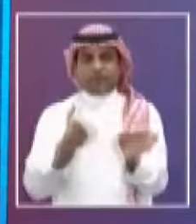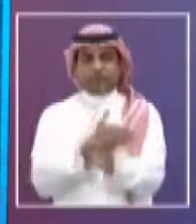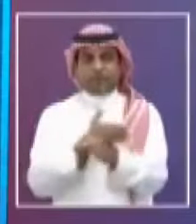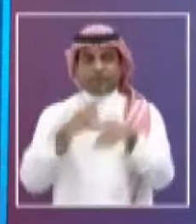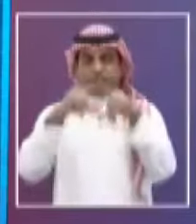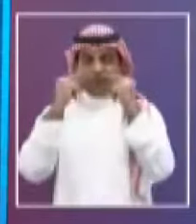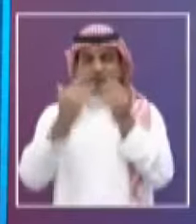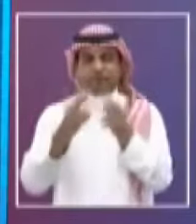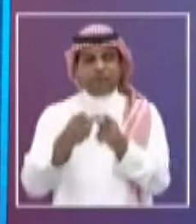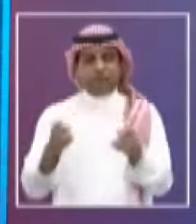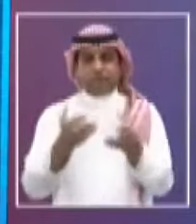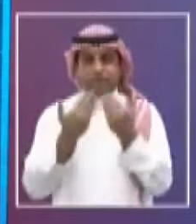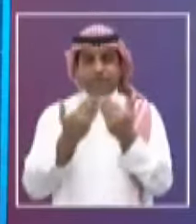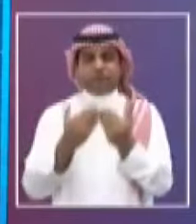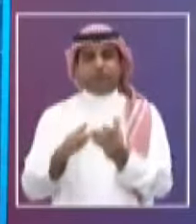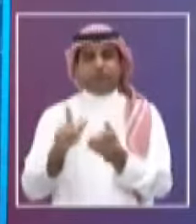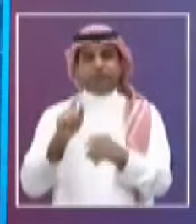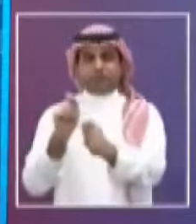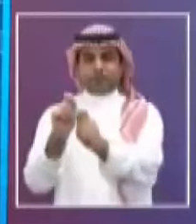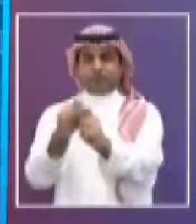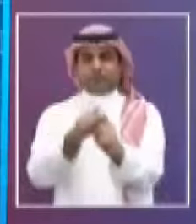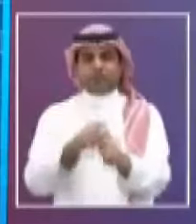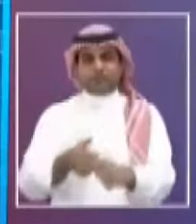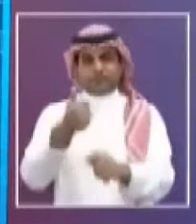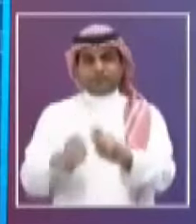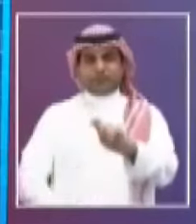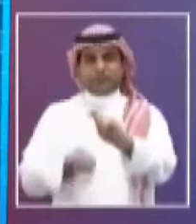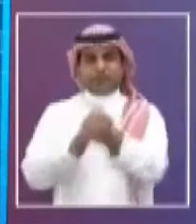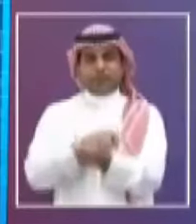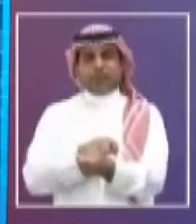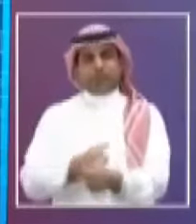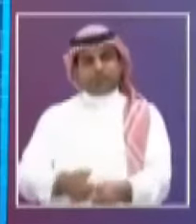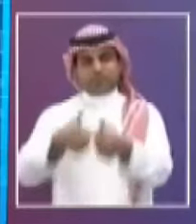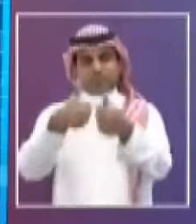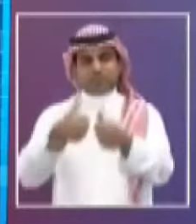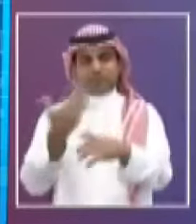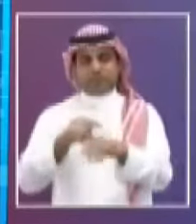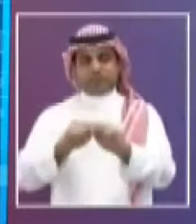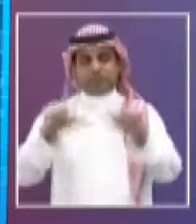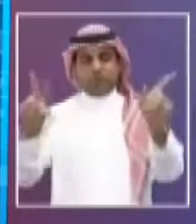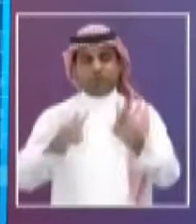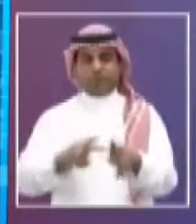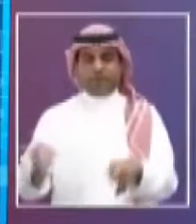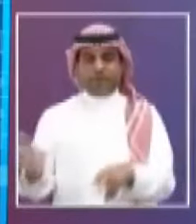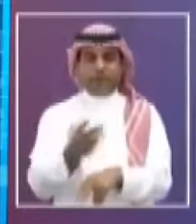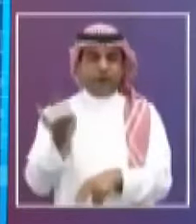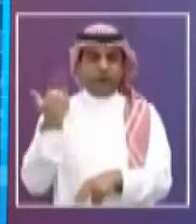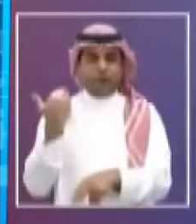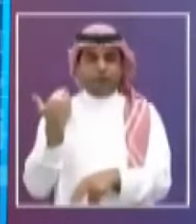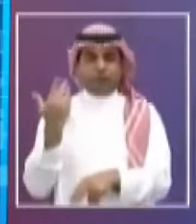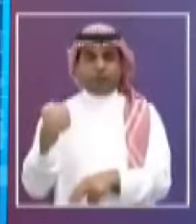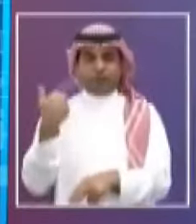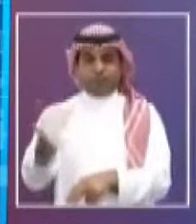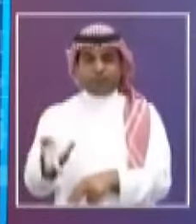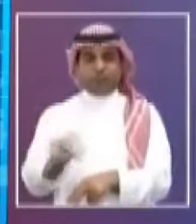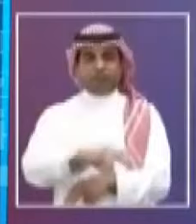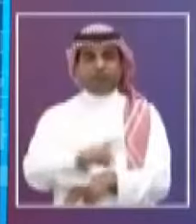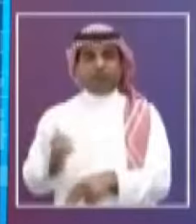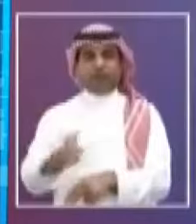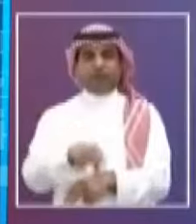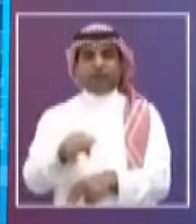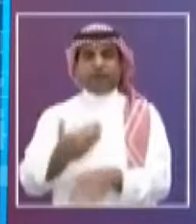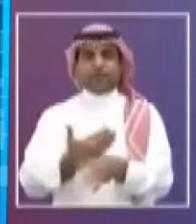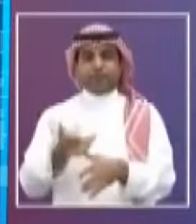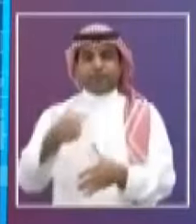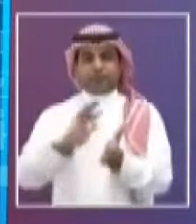وضع الكمامات وغيرها من الأمور. النتيجة بحمد الله هنالك الآن فارق، ونلحظ بأن هنالك تحسن. طبعا العناية